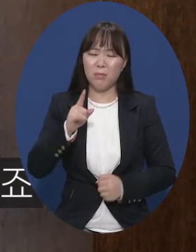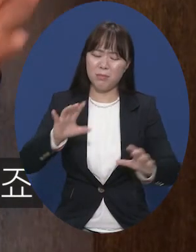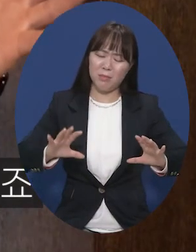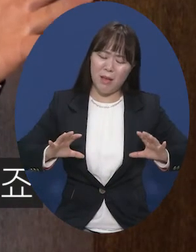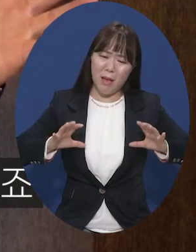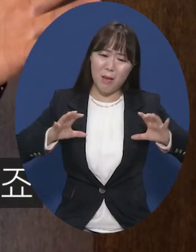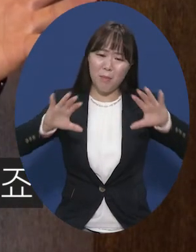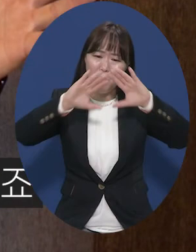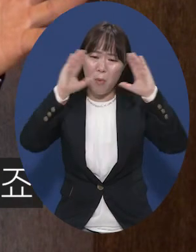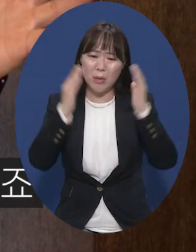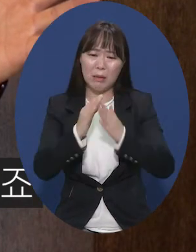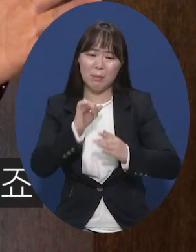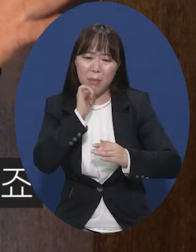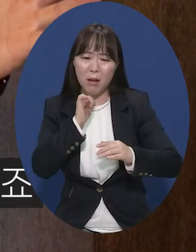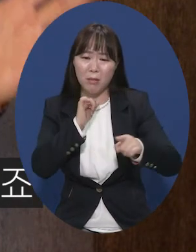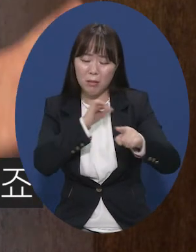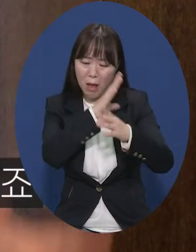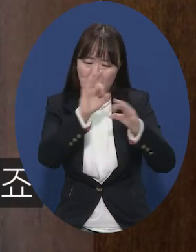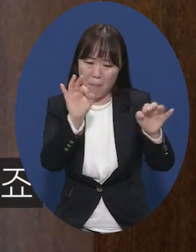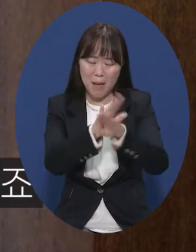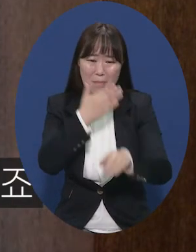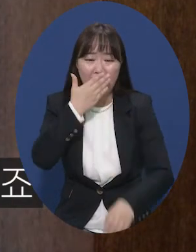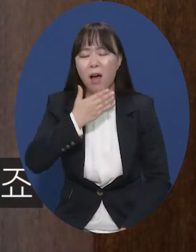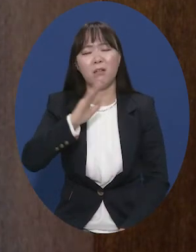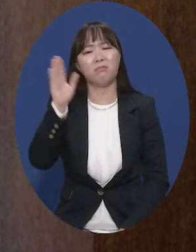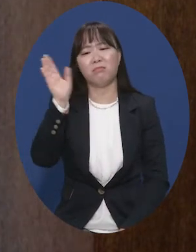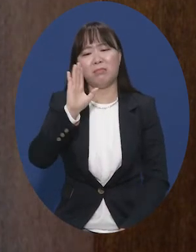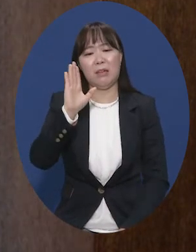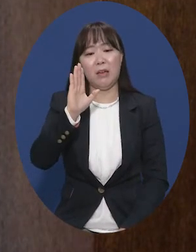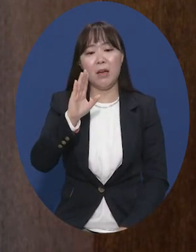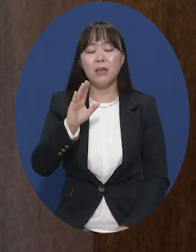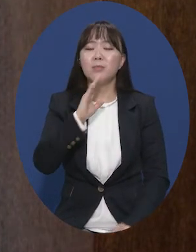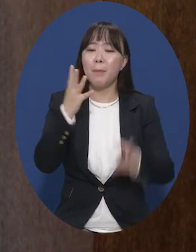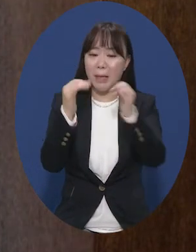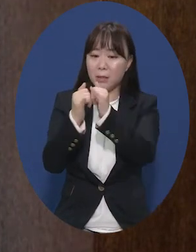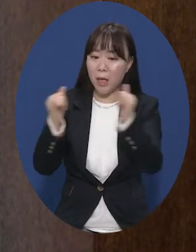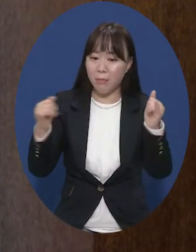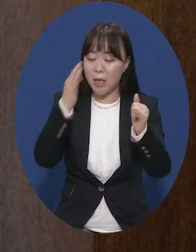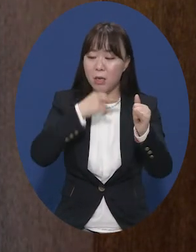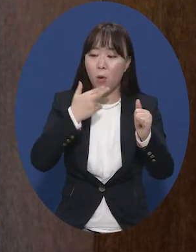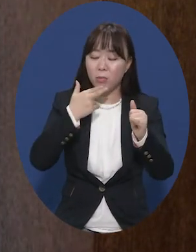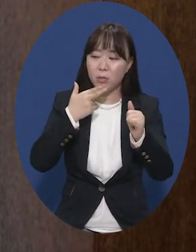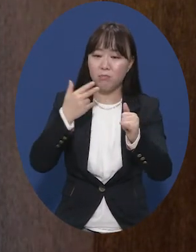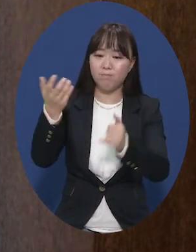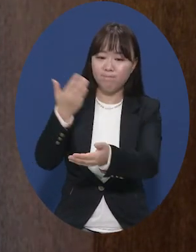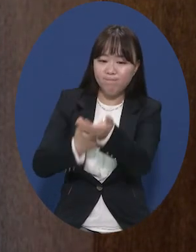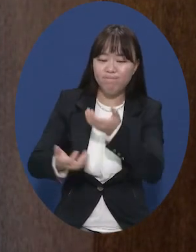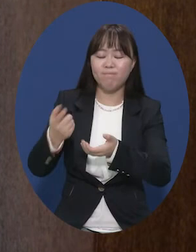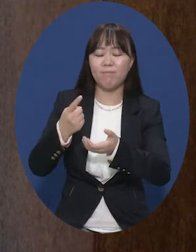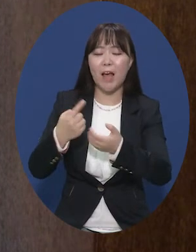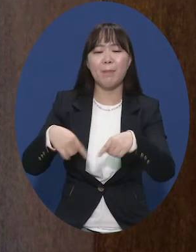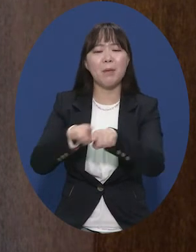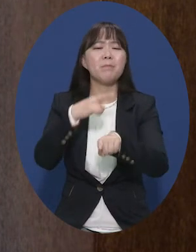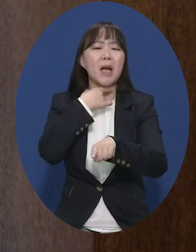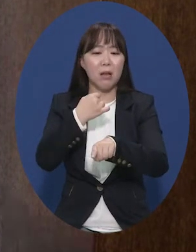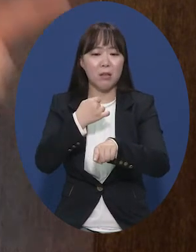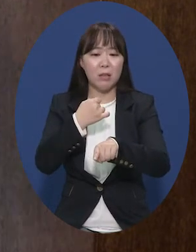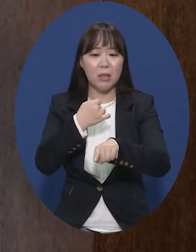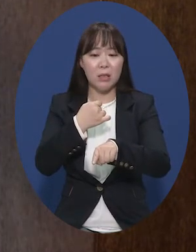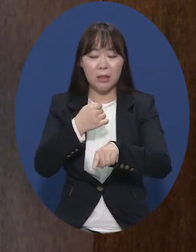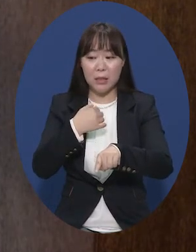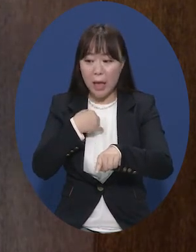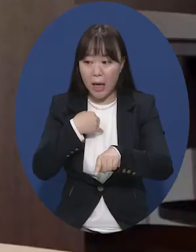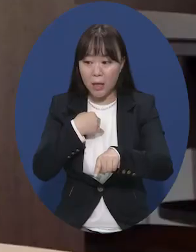제가 뭐 전 세계의 모든 가난을, 기아를 없앨 수는 없겠죠. 하지만 많은 사람들이 비영리로 왔으면 좋겠다는 생각이 들었어요.